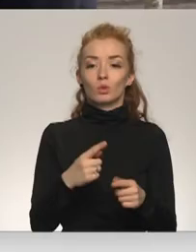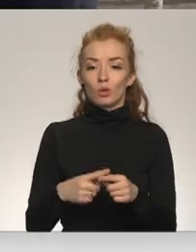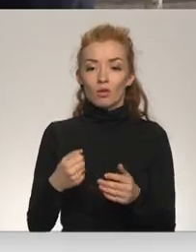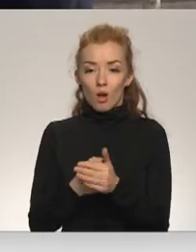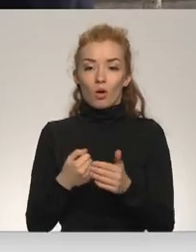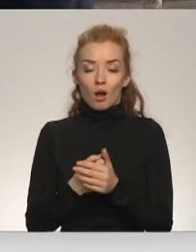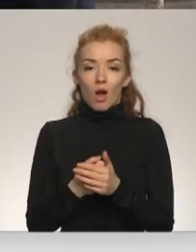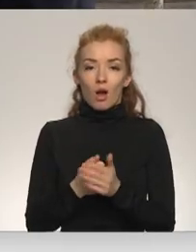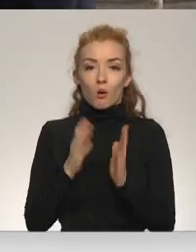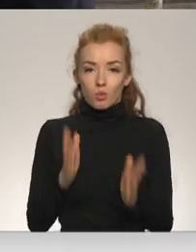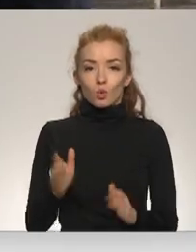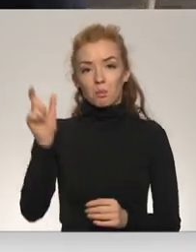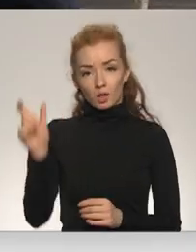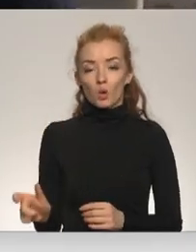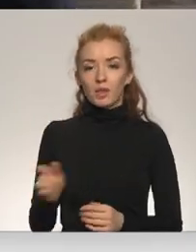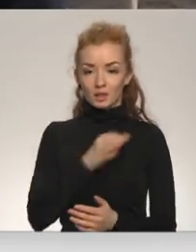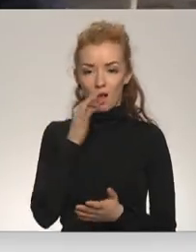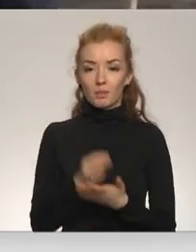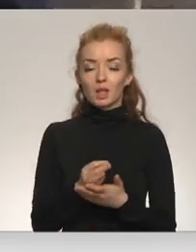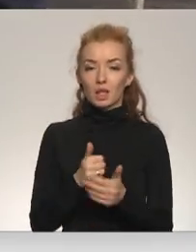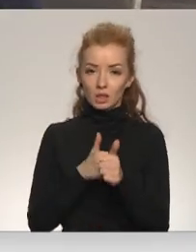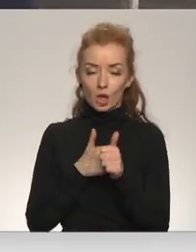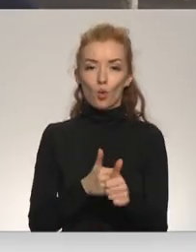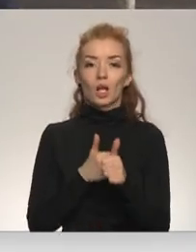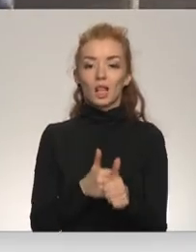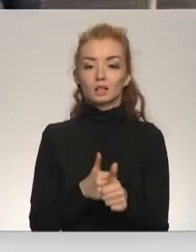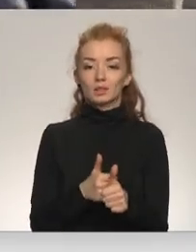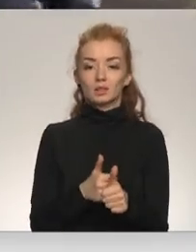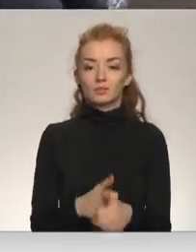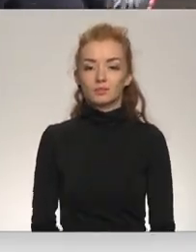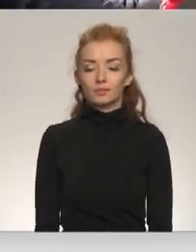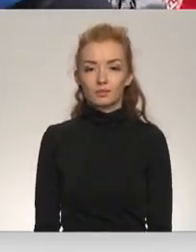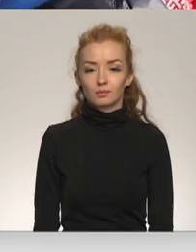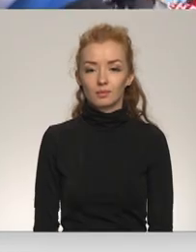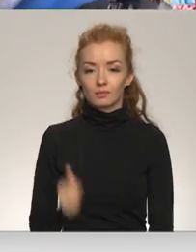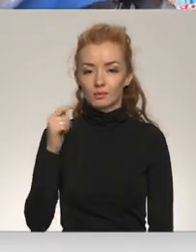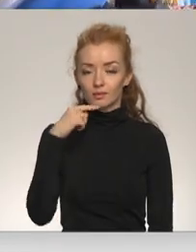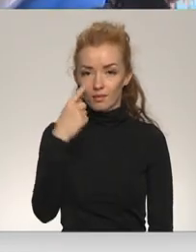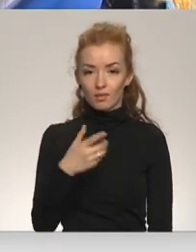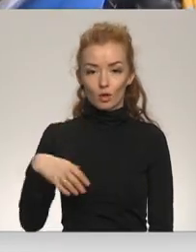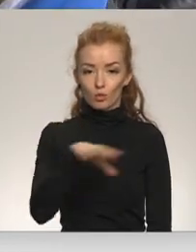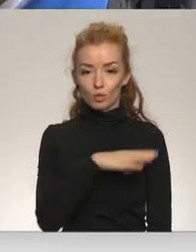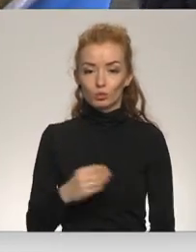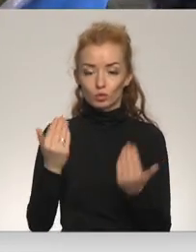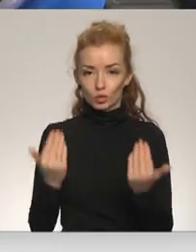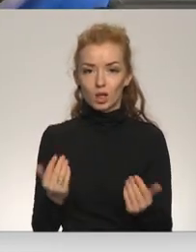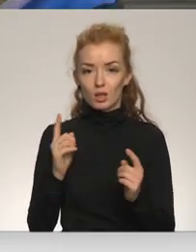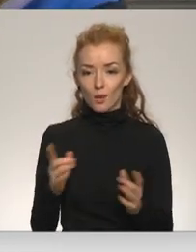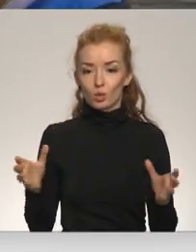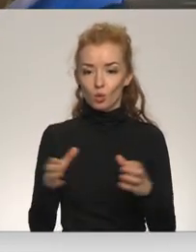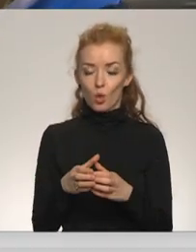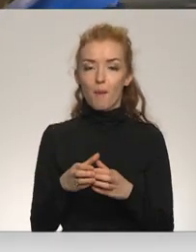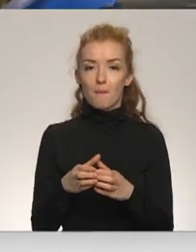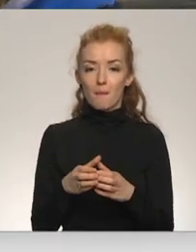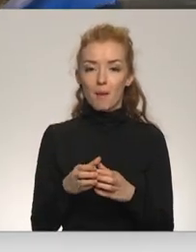beigās būt pilsoniski atbildīgiem, sakot līdzi. Es uzskatu, ka mums šodien jābūt visiem kopā,